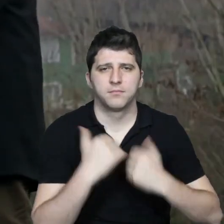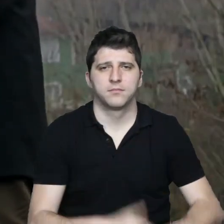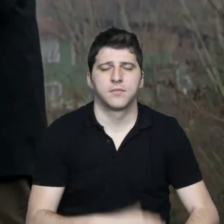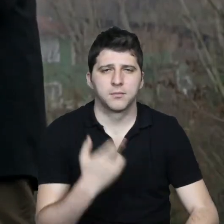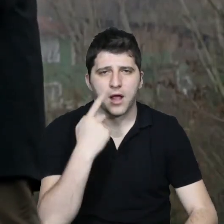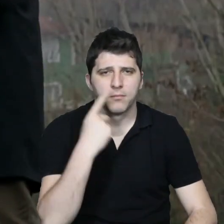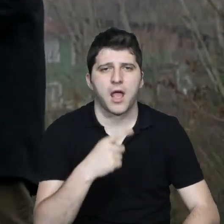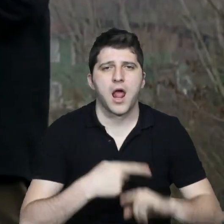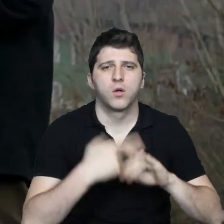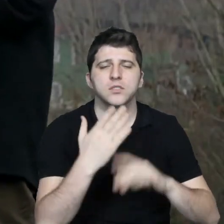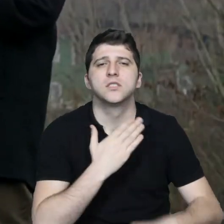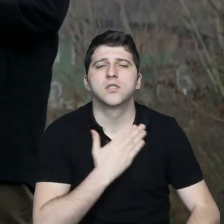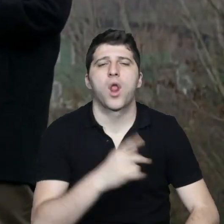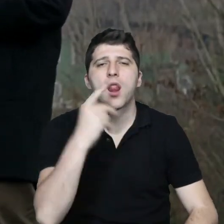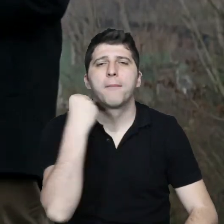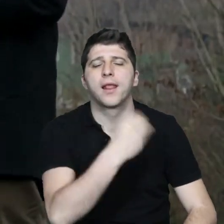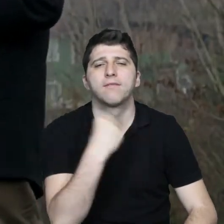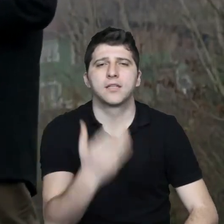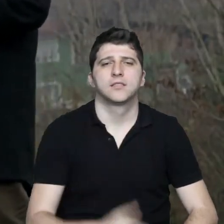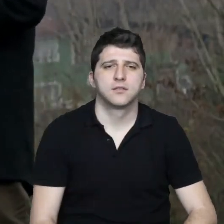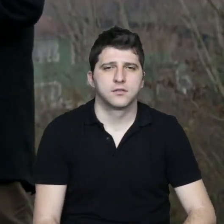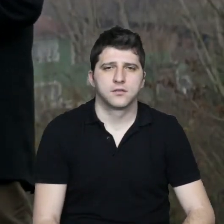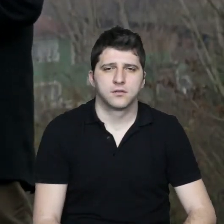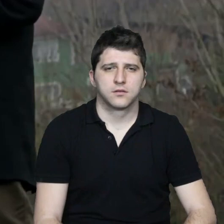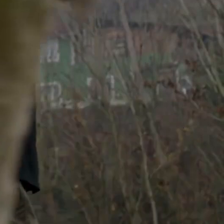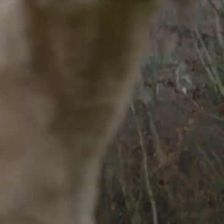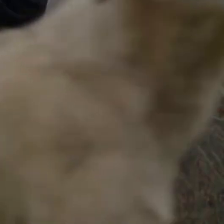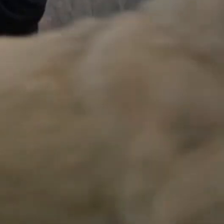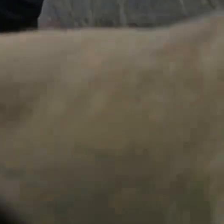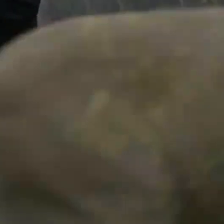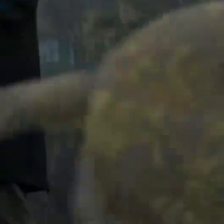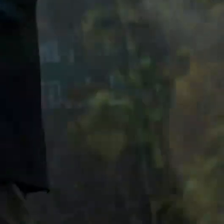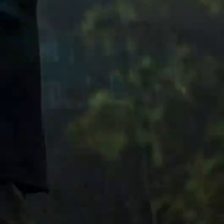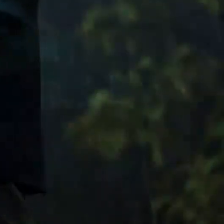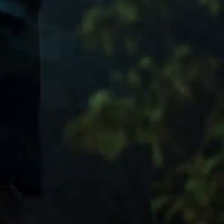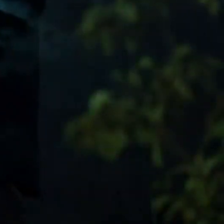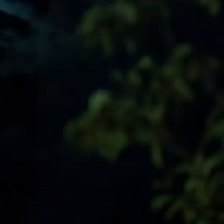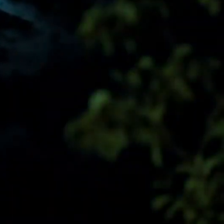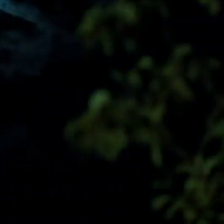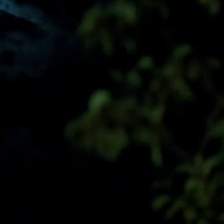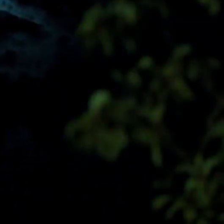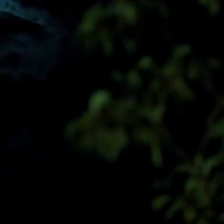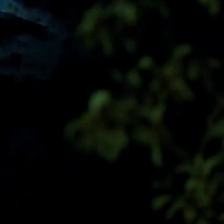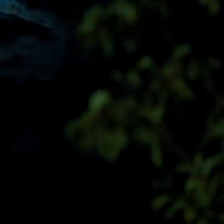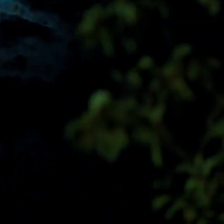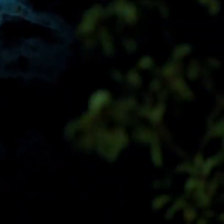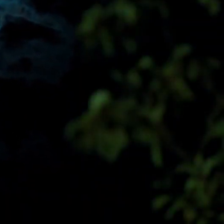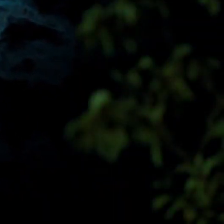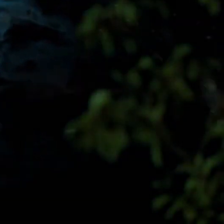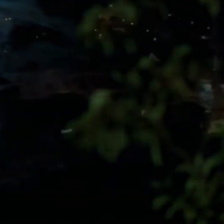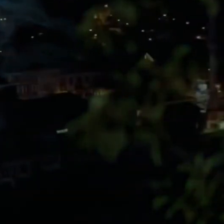Hadi bakalım, helal. Çok sağ ol, Allah bereket versin dede. Koyunlar koşturup duruyor. Gece gökyüzünde dolunay, kuş bakışı